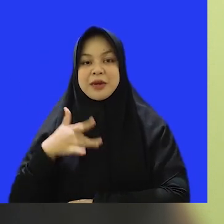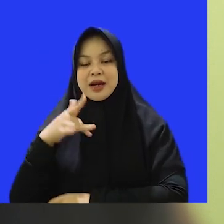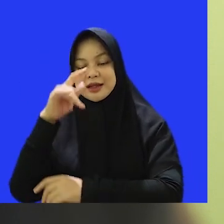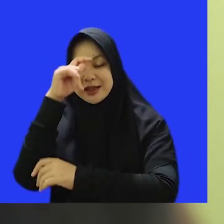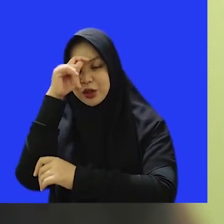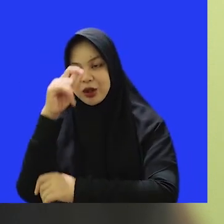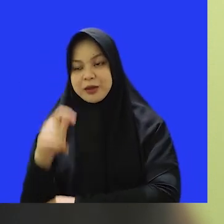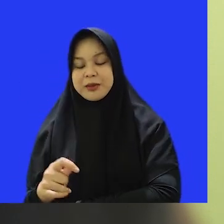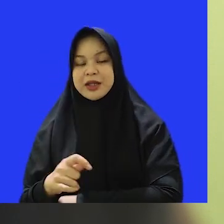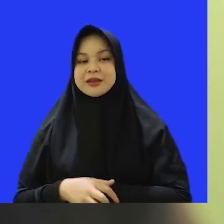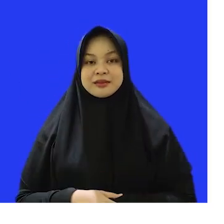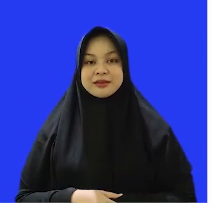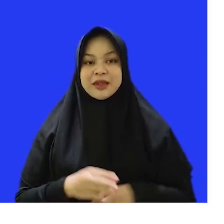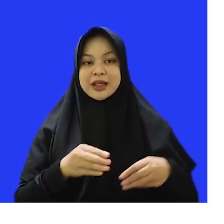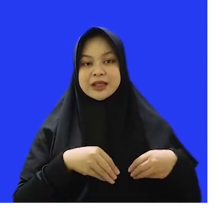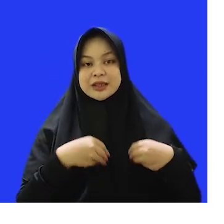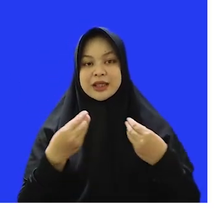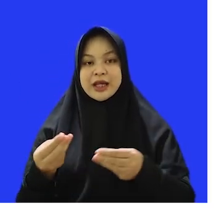merasa dihargai.